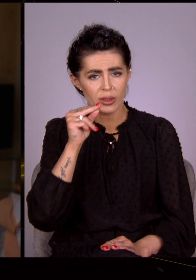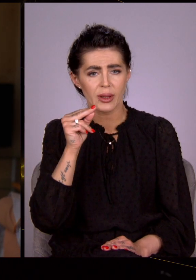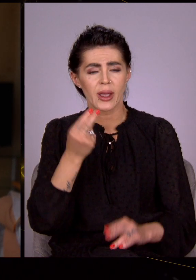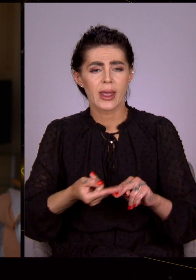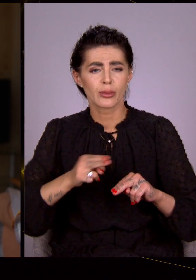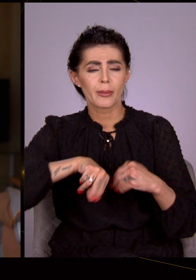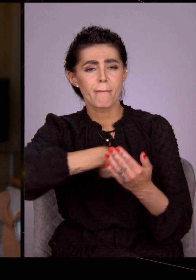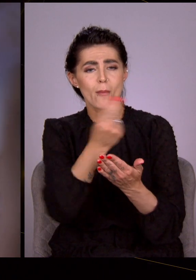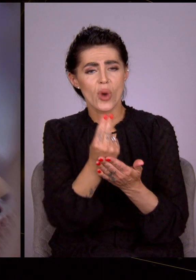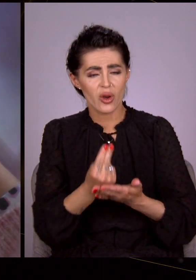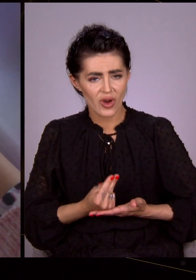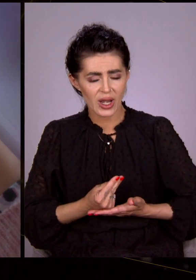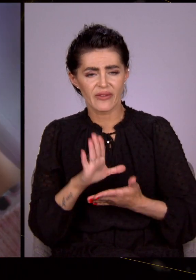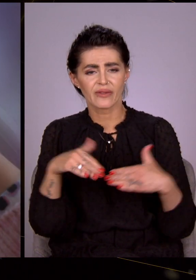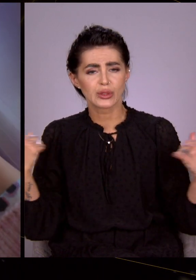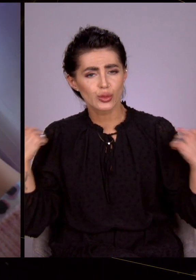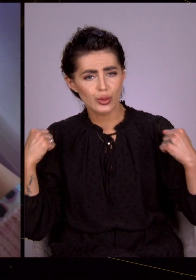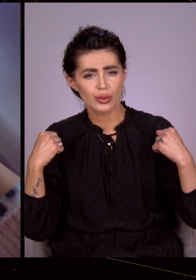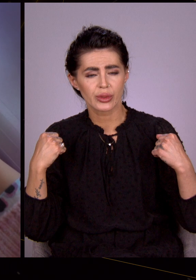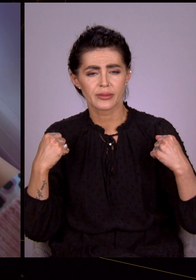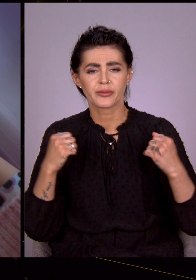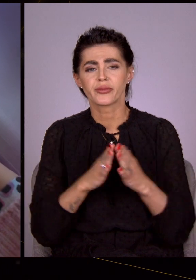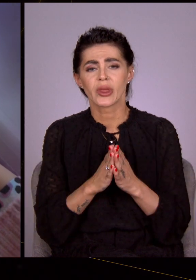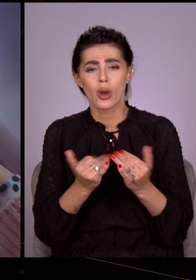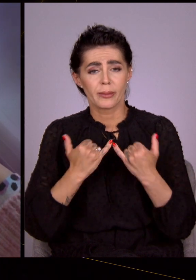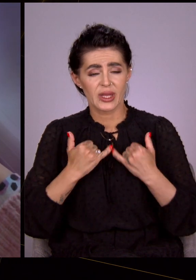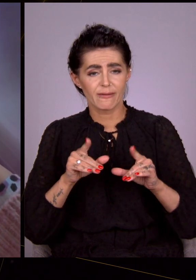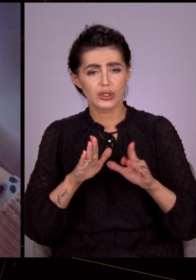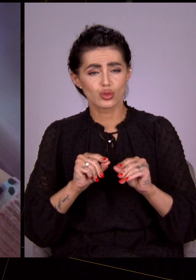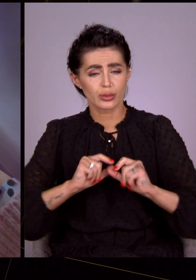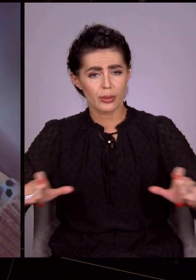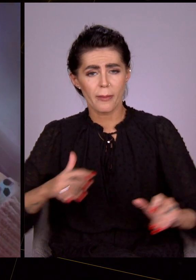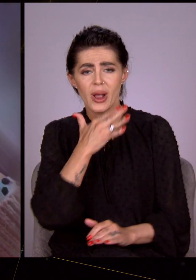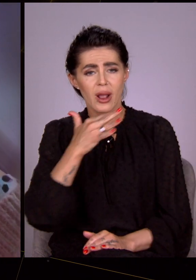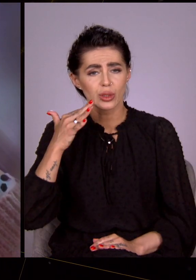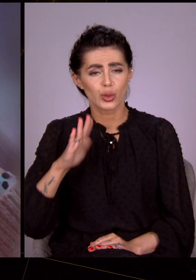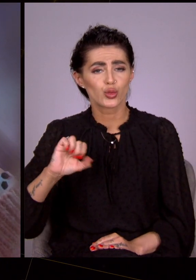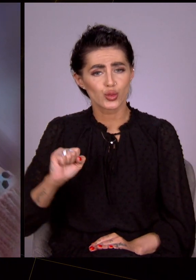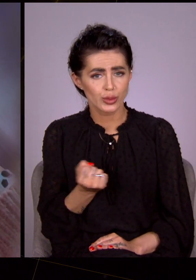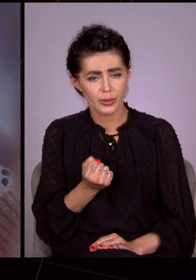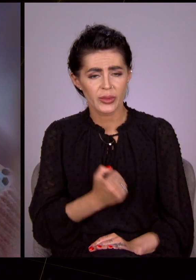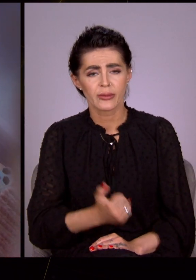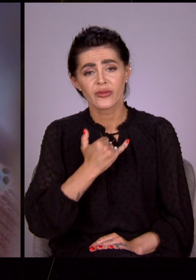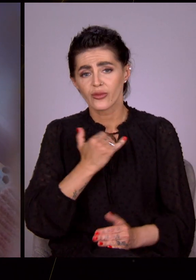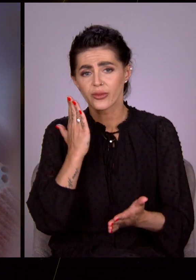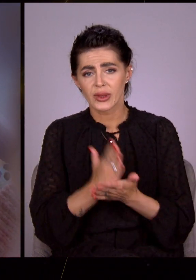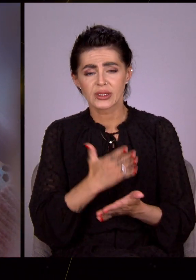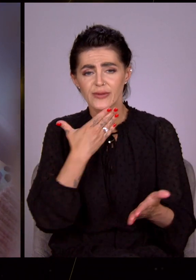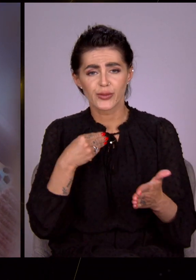малювання, фізкультура і перерва. В мене в школі дуже багато друзів, в мене є своя